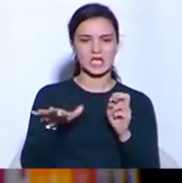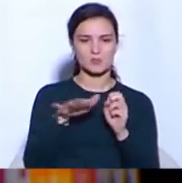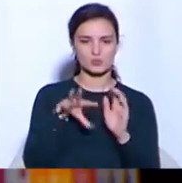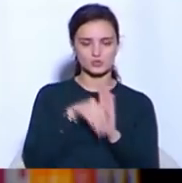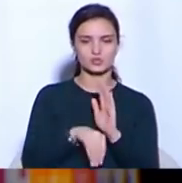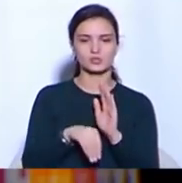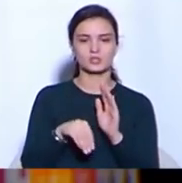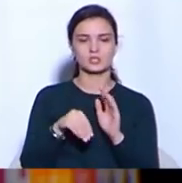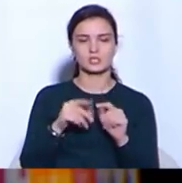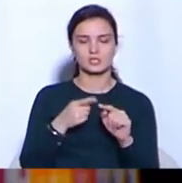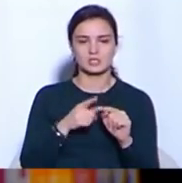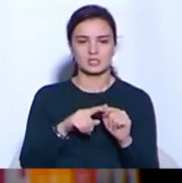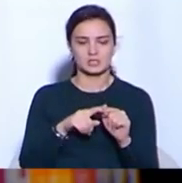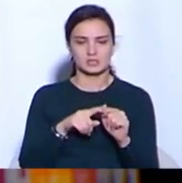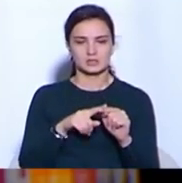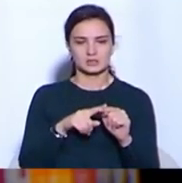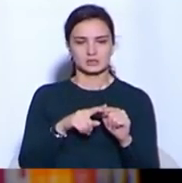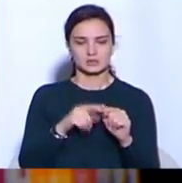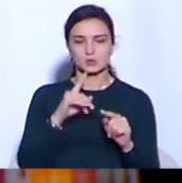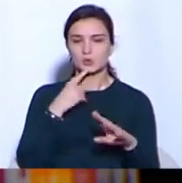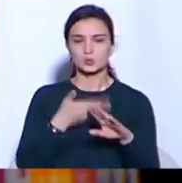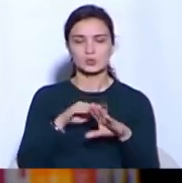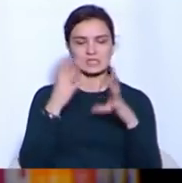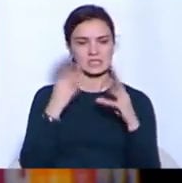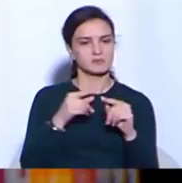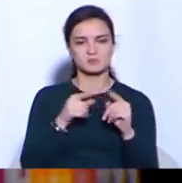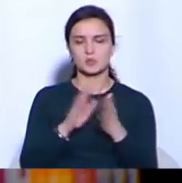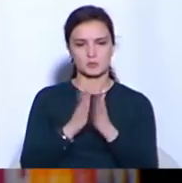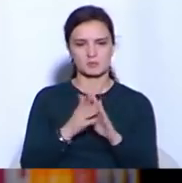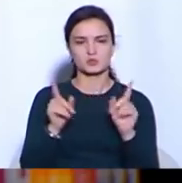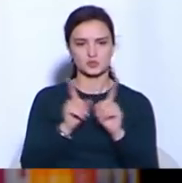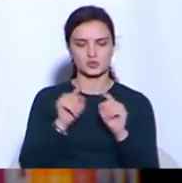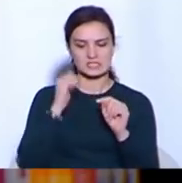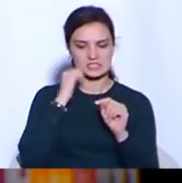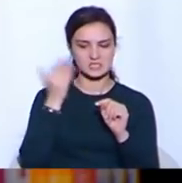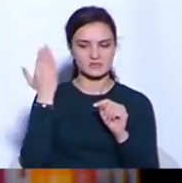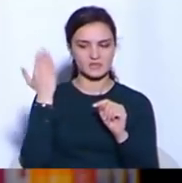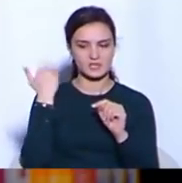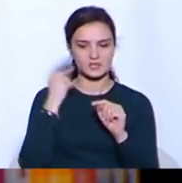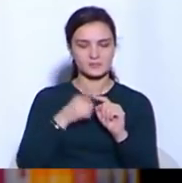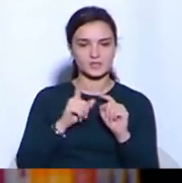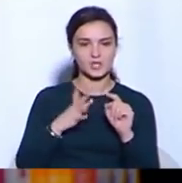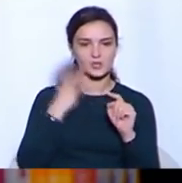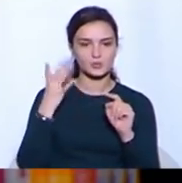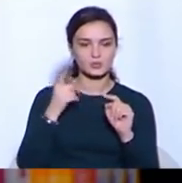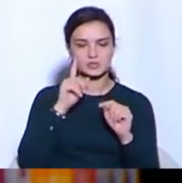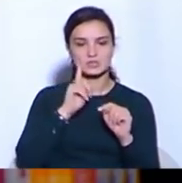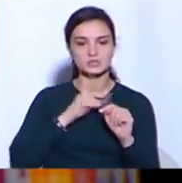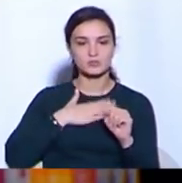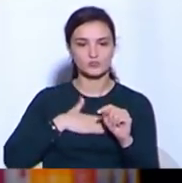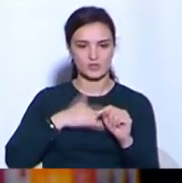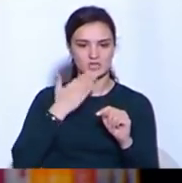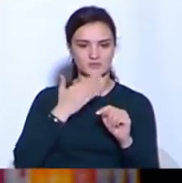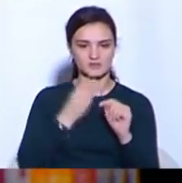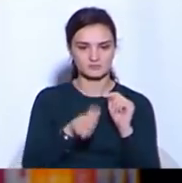ესეთ იმედგაცრუების თუ რთული დღეების პირობებში, სწორედ ის უძველესი ამოტივტივდება უფრო